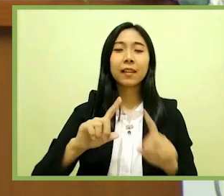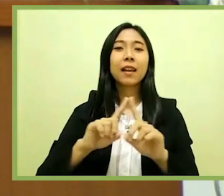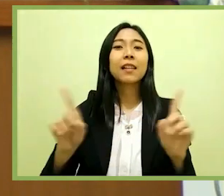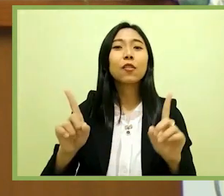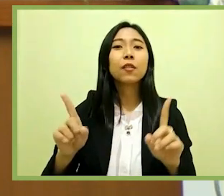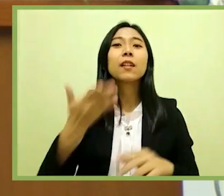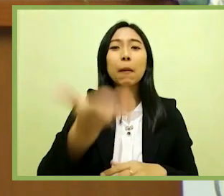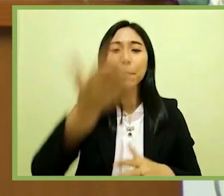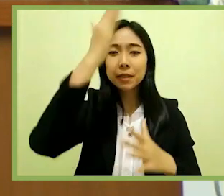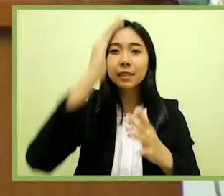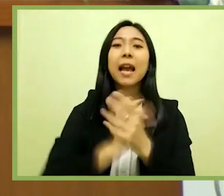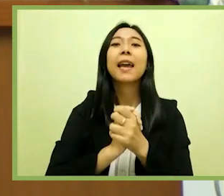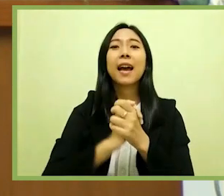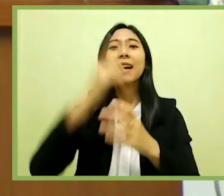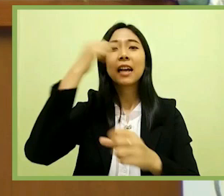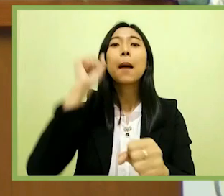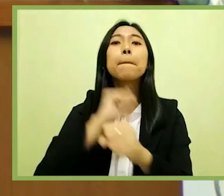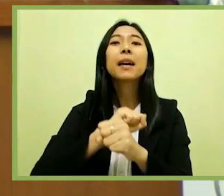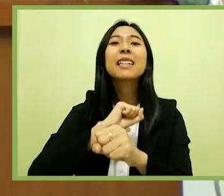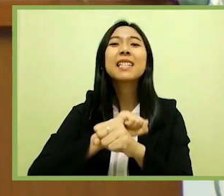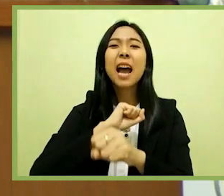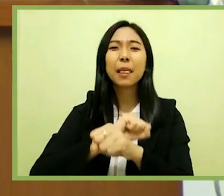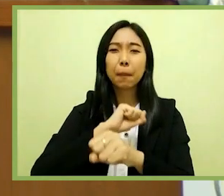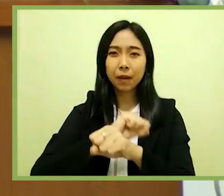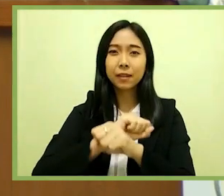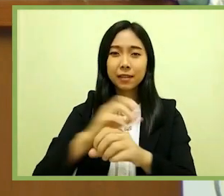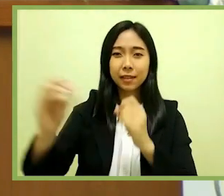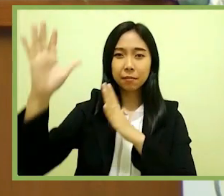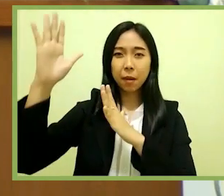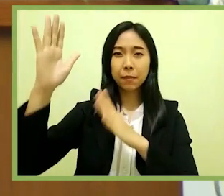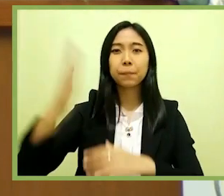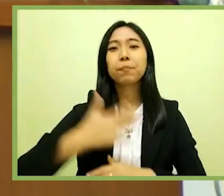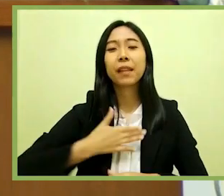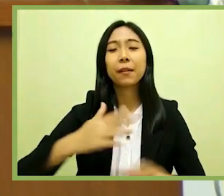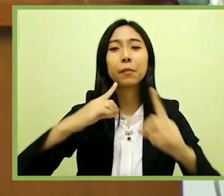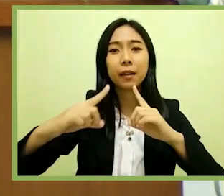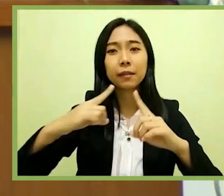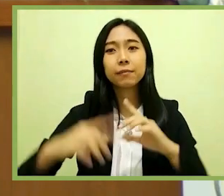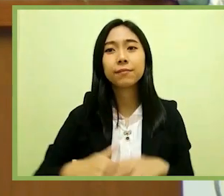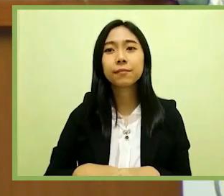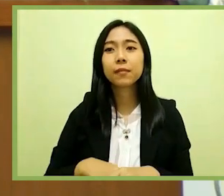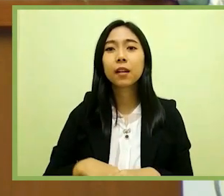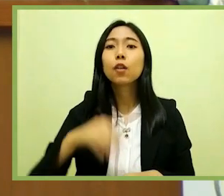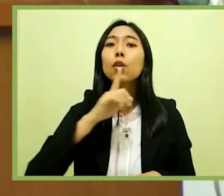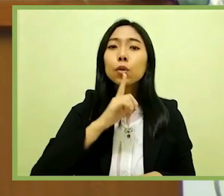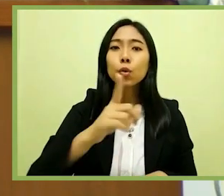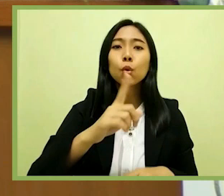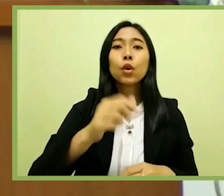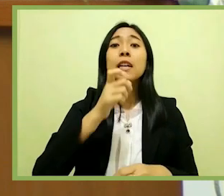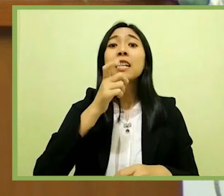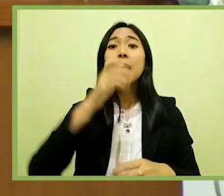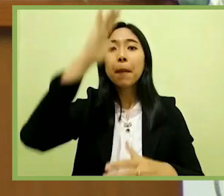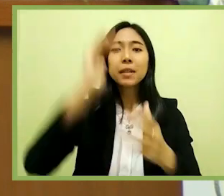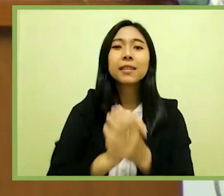percayalah karena pekerjaan-pekerjaan itu sendiri. Aku berkata kepadamu, sesungguhnya barang siapa percaya